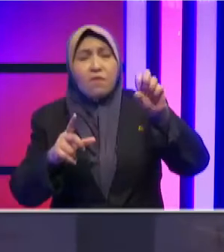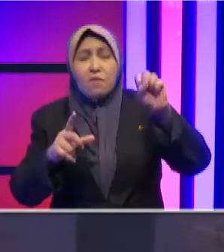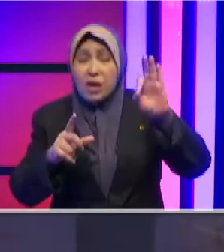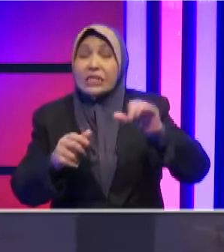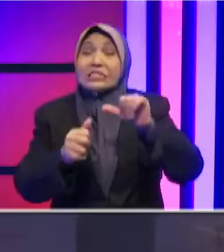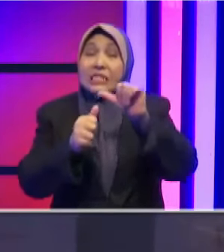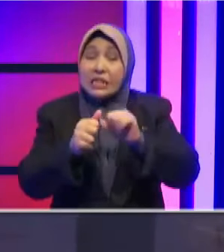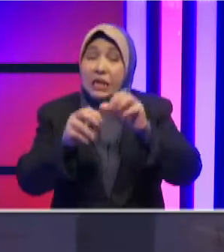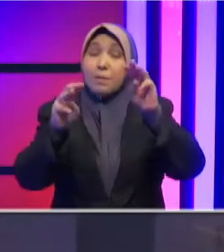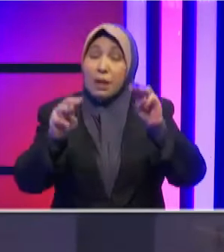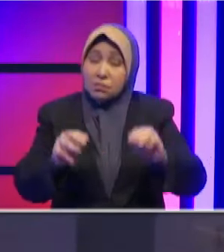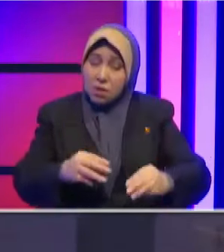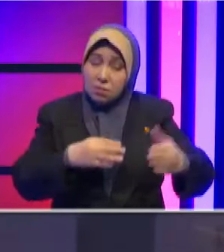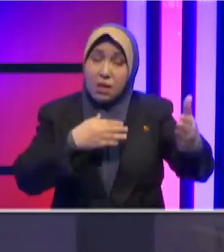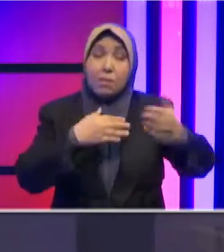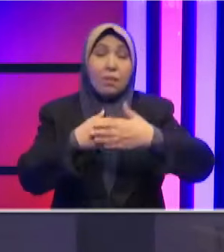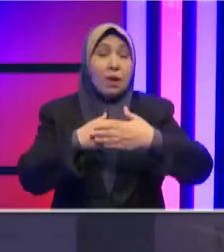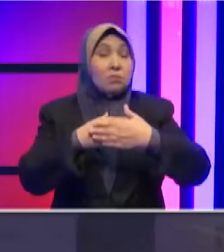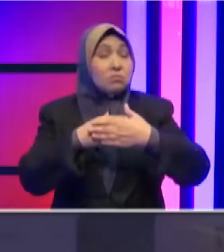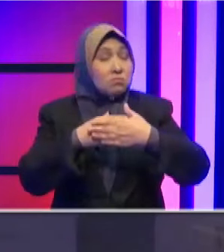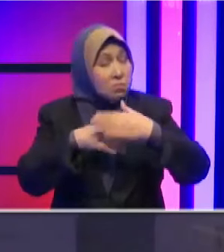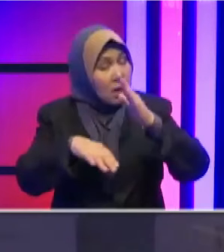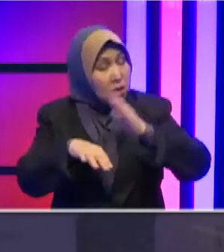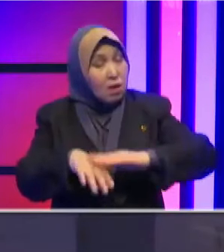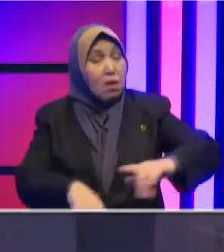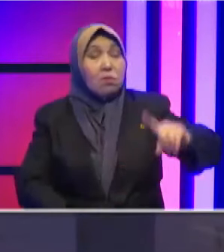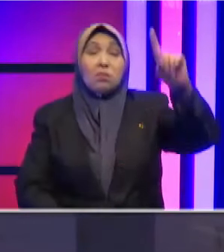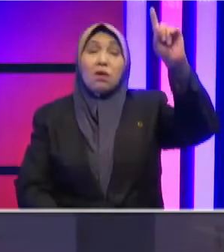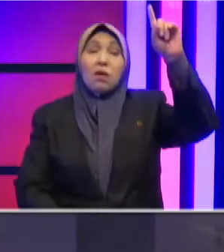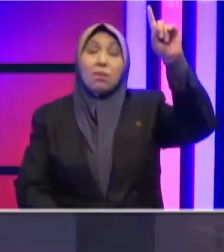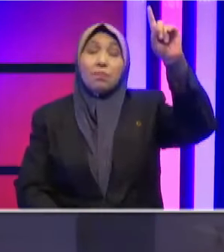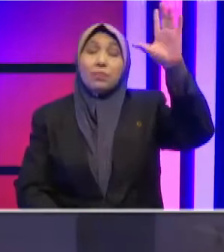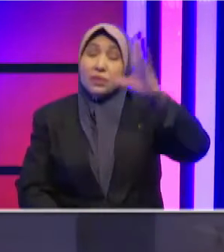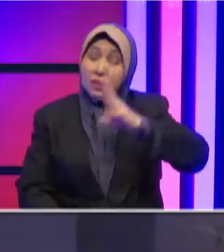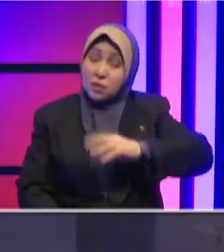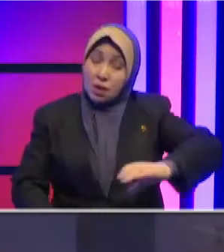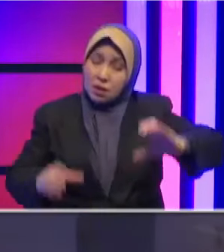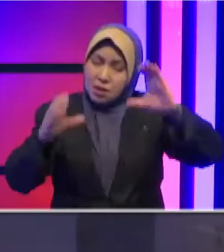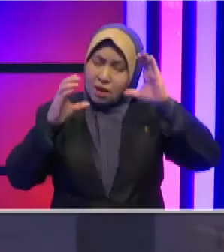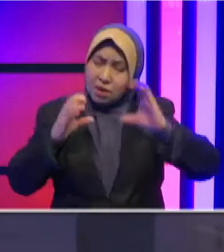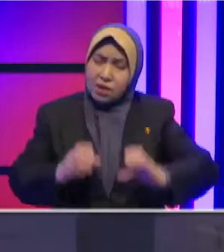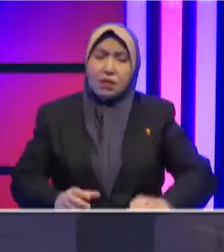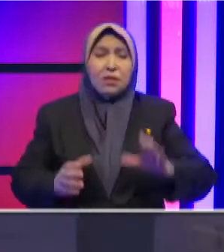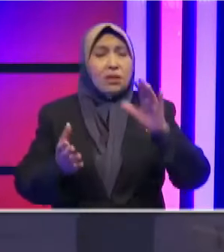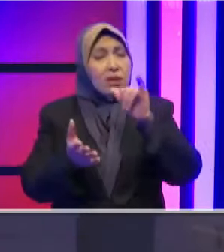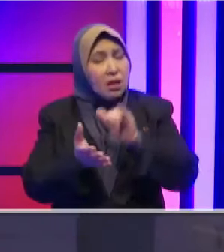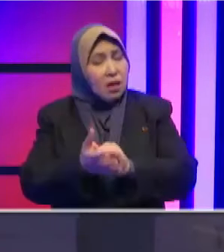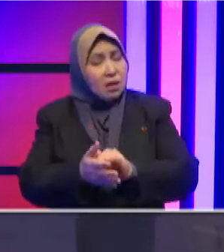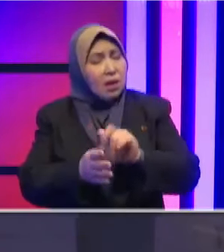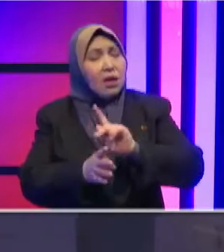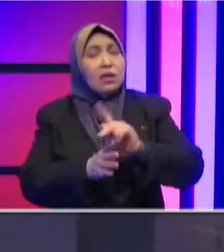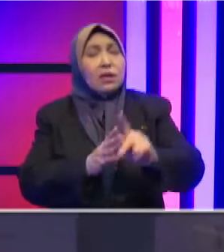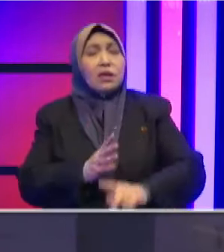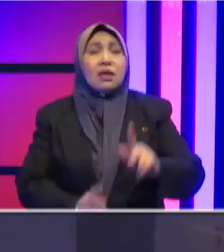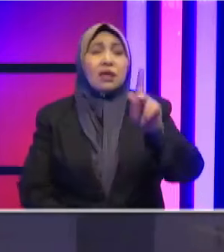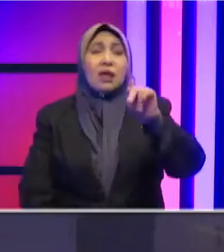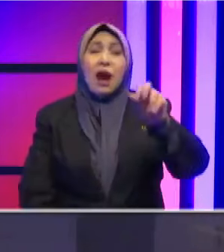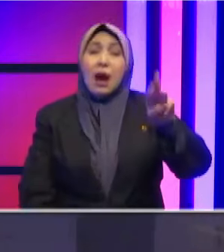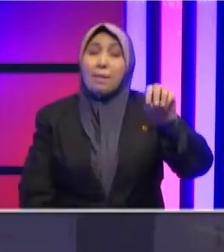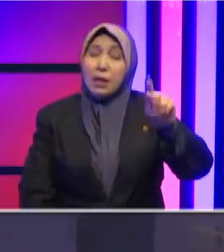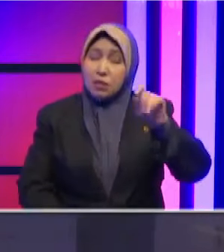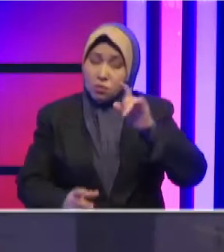manusia akan dikembalikan kepada Allah Subhanahu wa ta'ala dan meyakini bahwasanya kiamat itu pasti akan